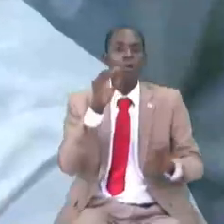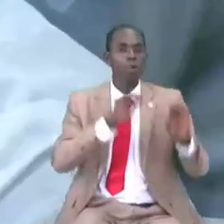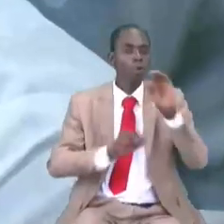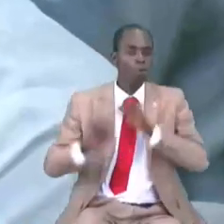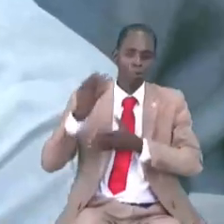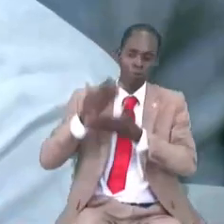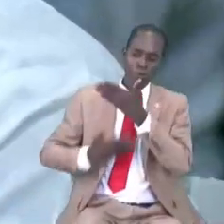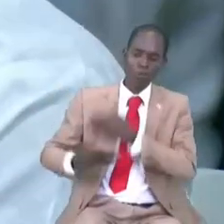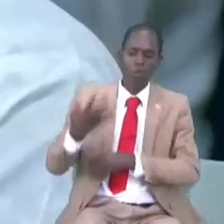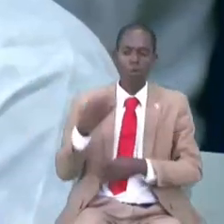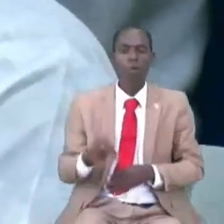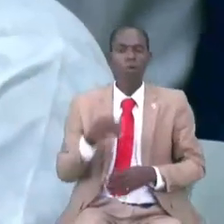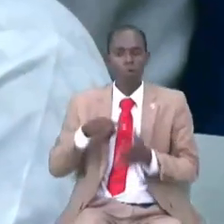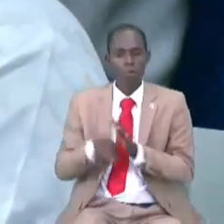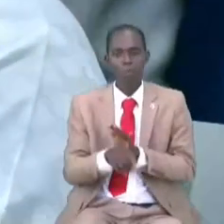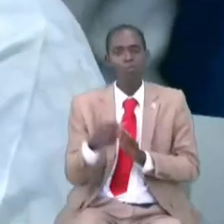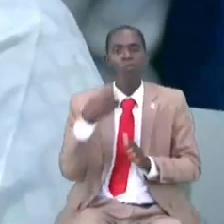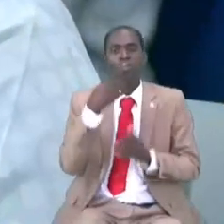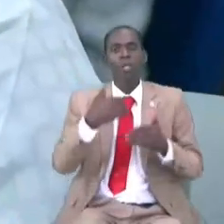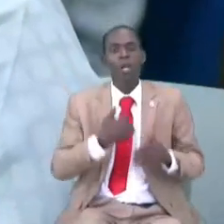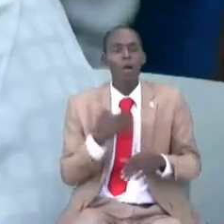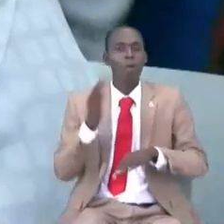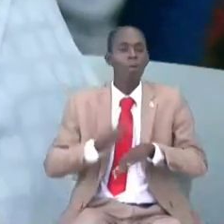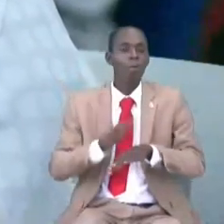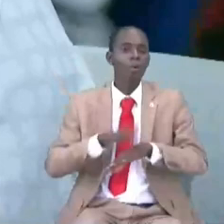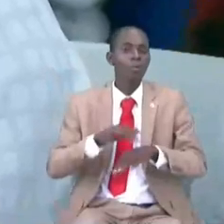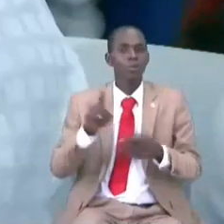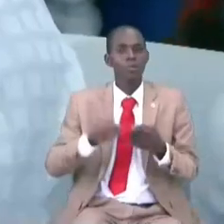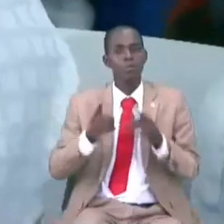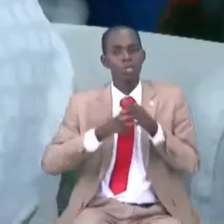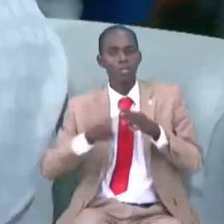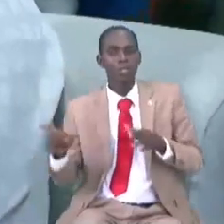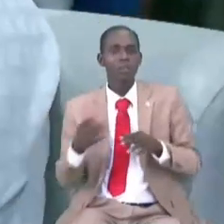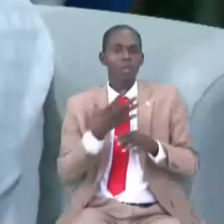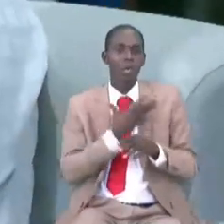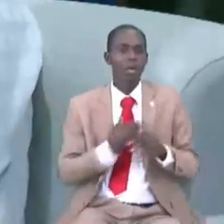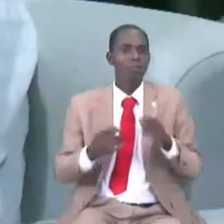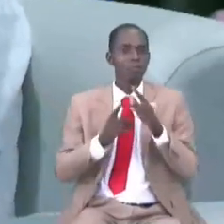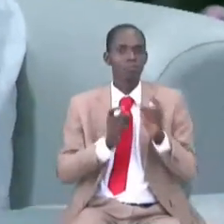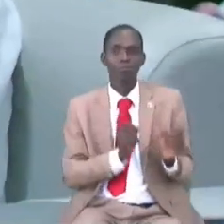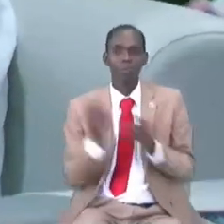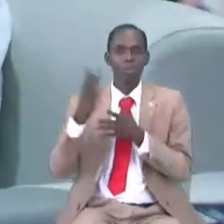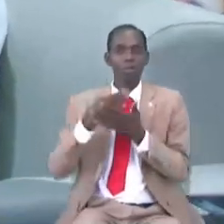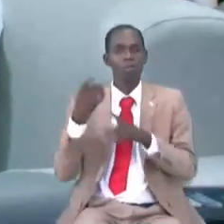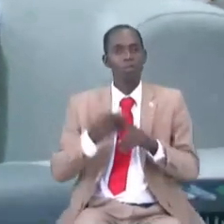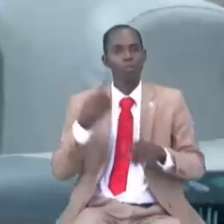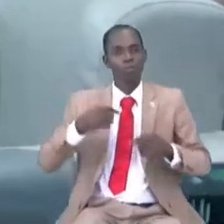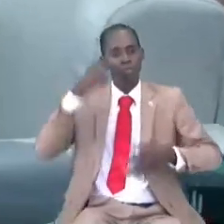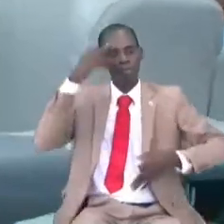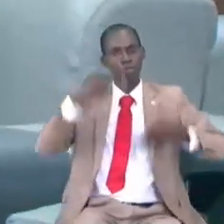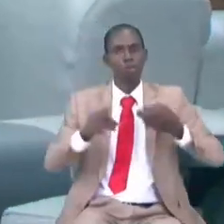venir. Du jugement de la colère à venir. La cognée est mise à la racine de tout